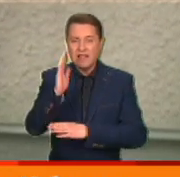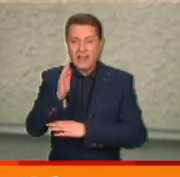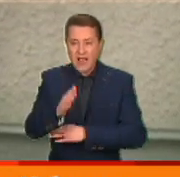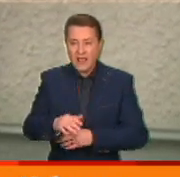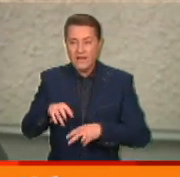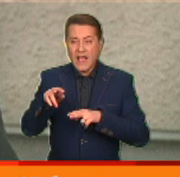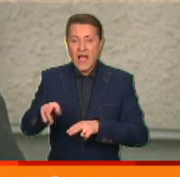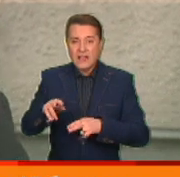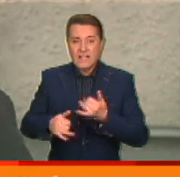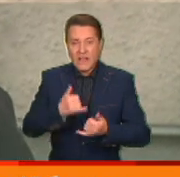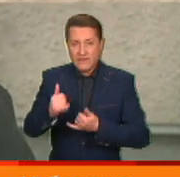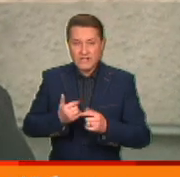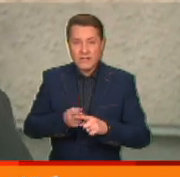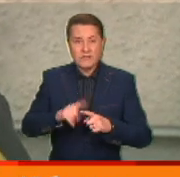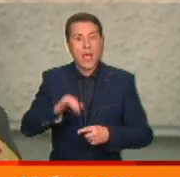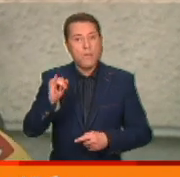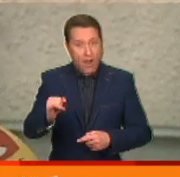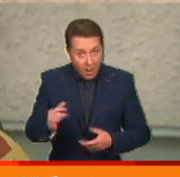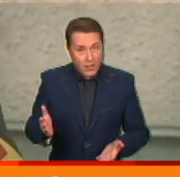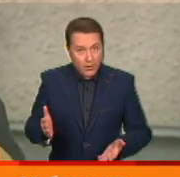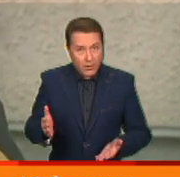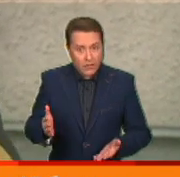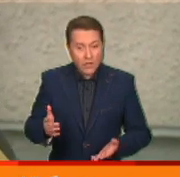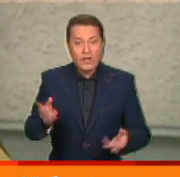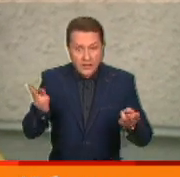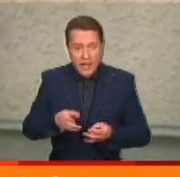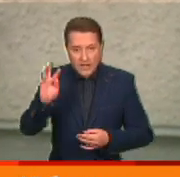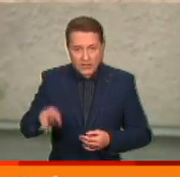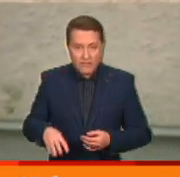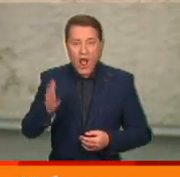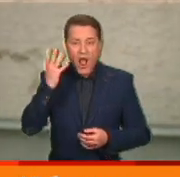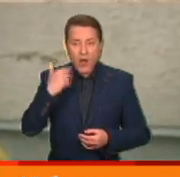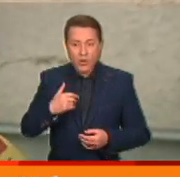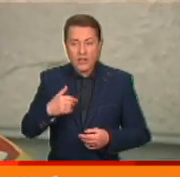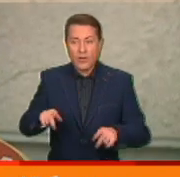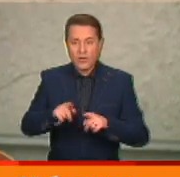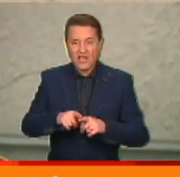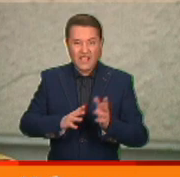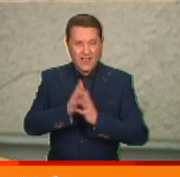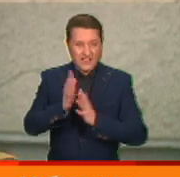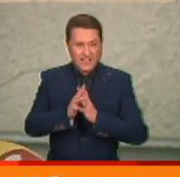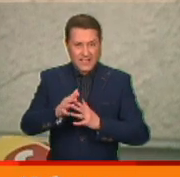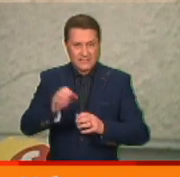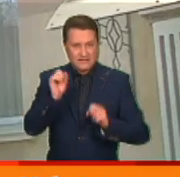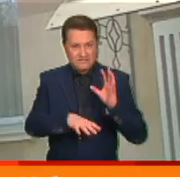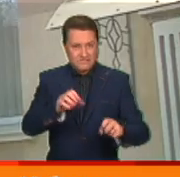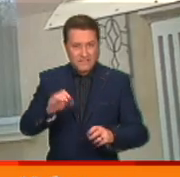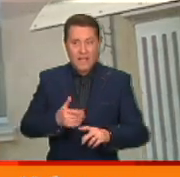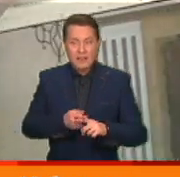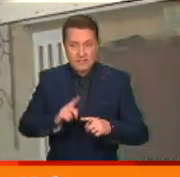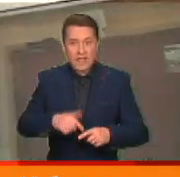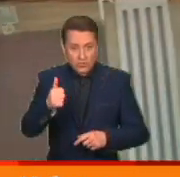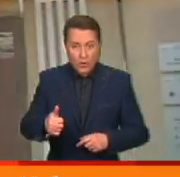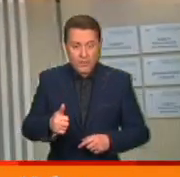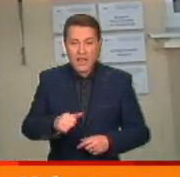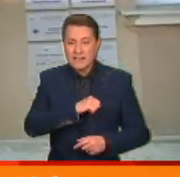за тим дивишся, от, це погано. За це треба штрафувати. А коли от таке, от як ліс тут росте, значить це добре. Самі